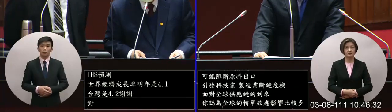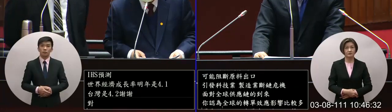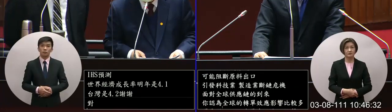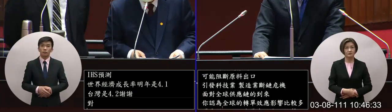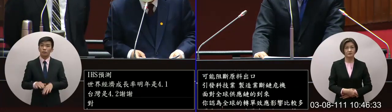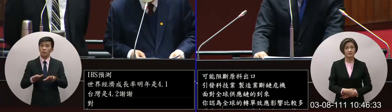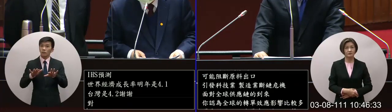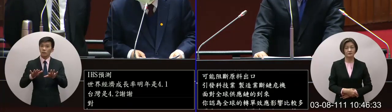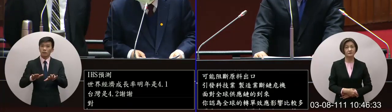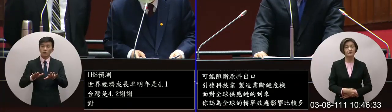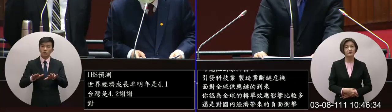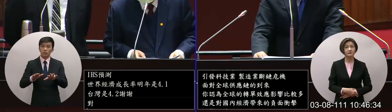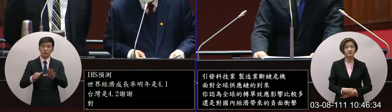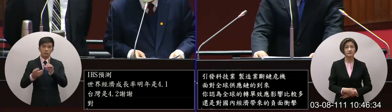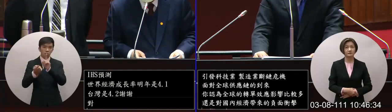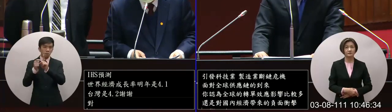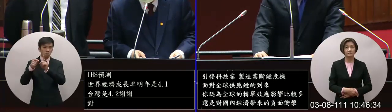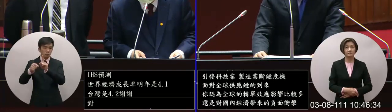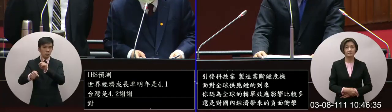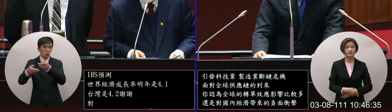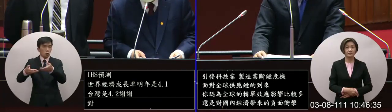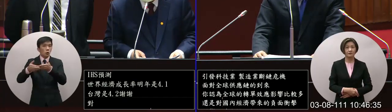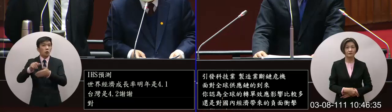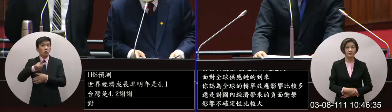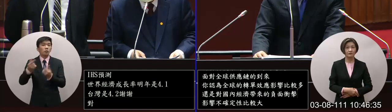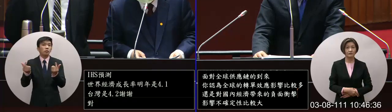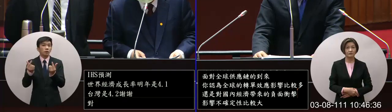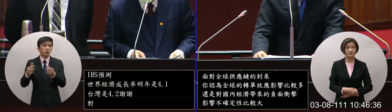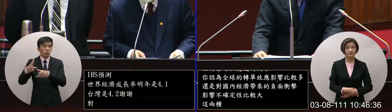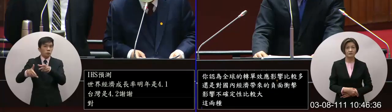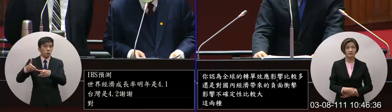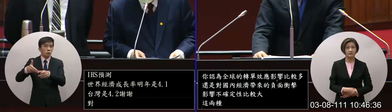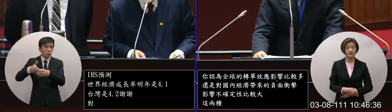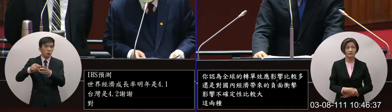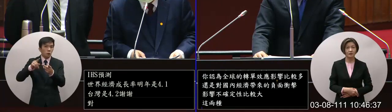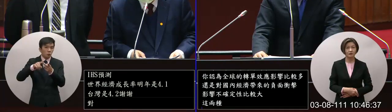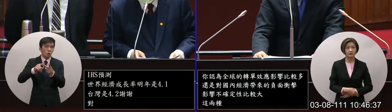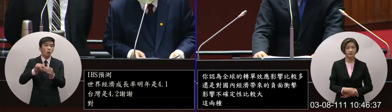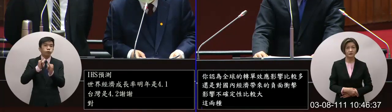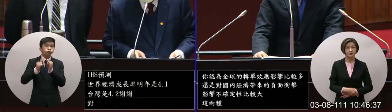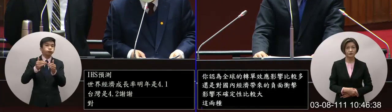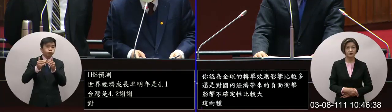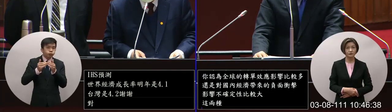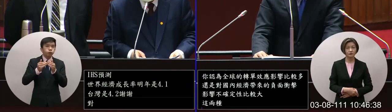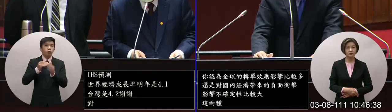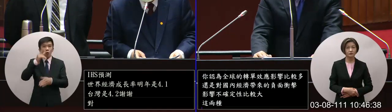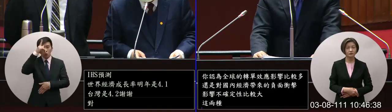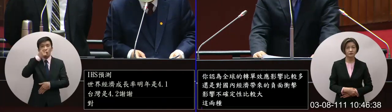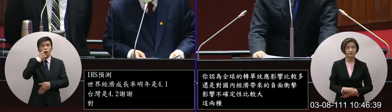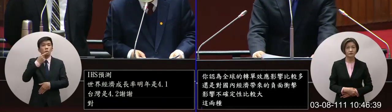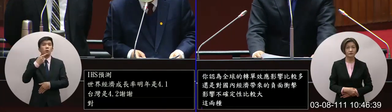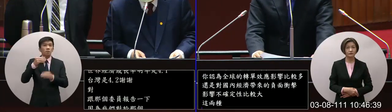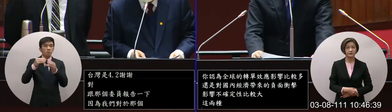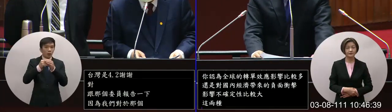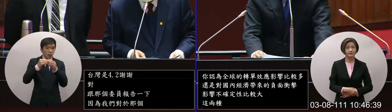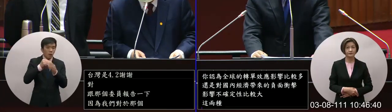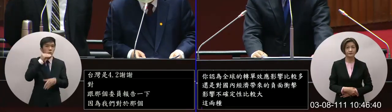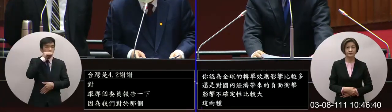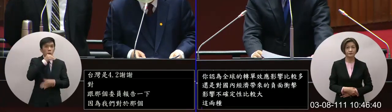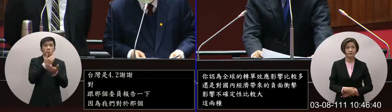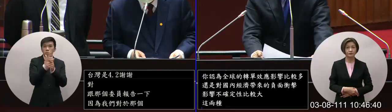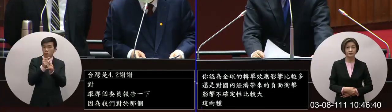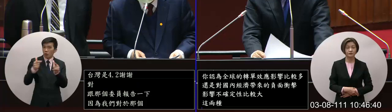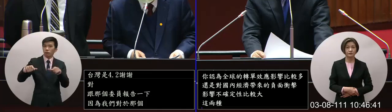对于那个重要的物资，不管是油料或者是大宗物资，黄豆、小麦、玉米，我们都有一些因应的一